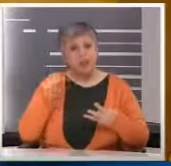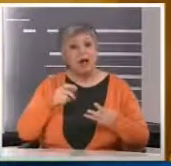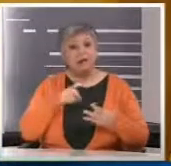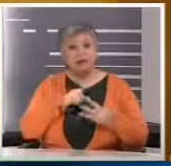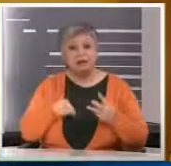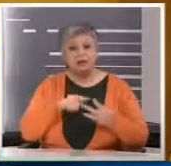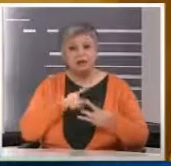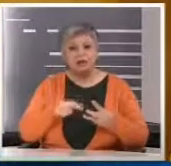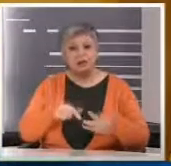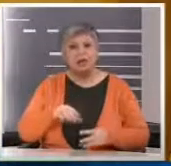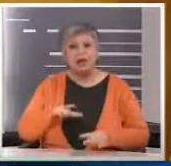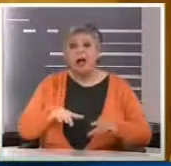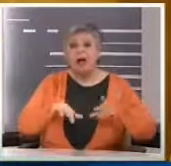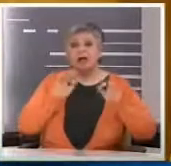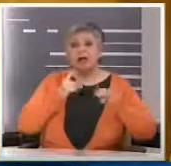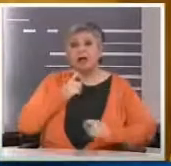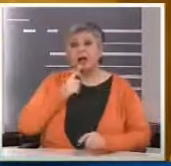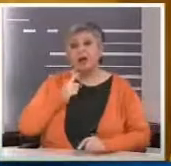τους. Ακούστε τι λένε.